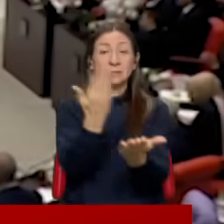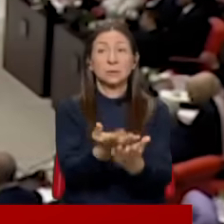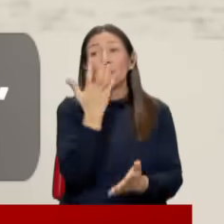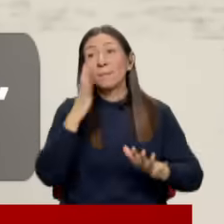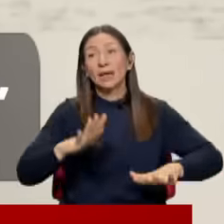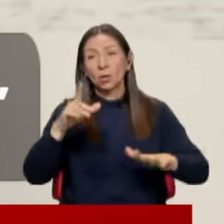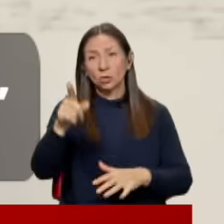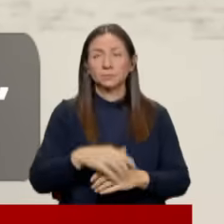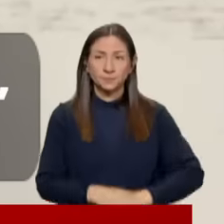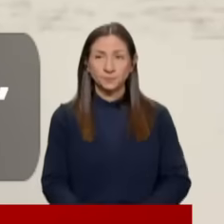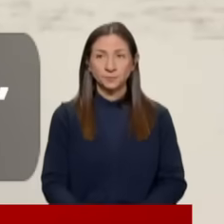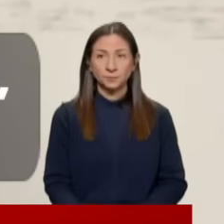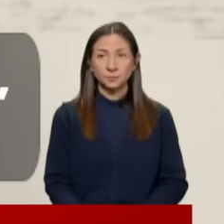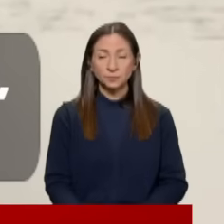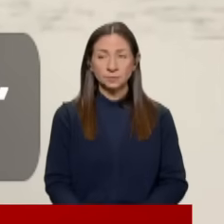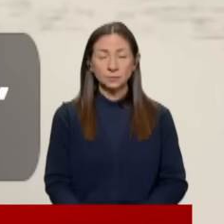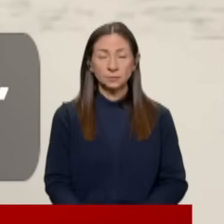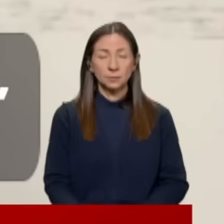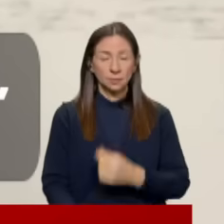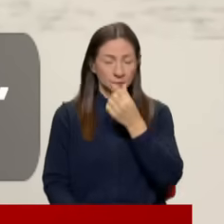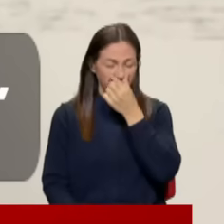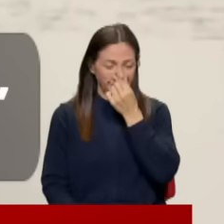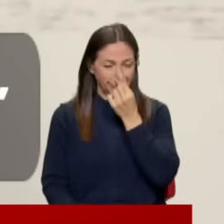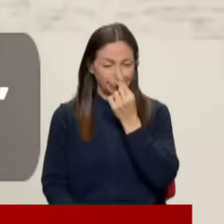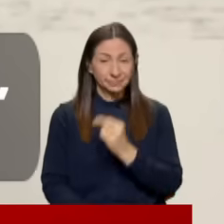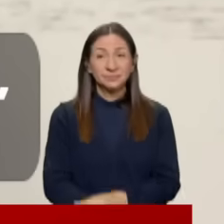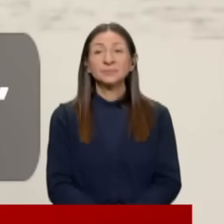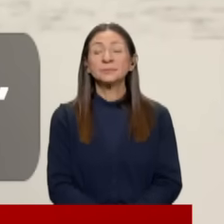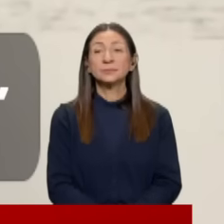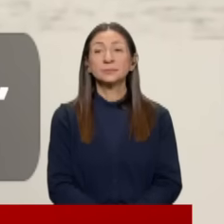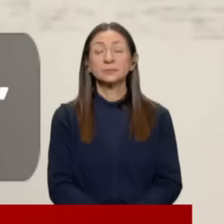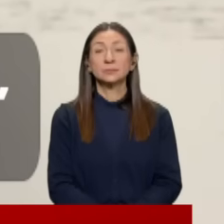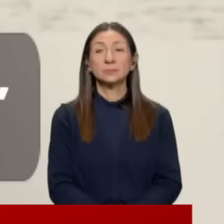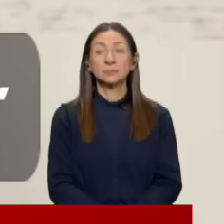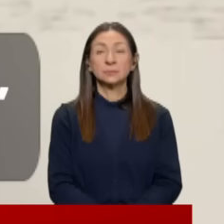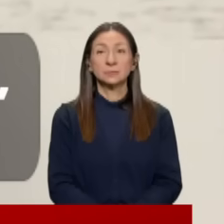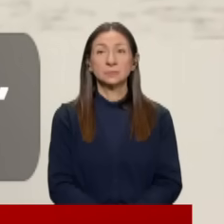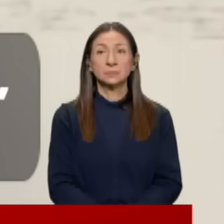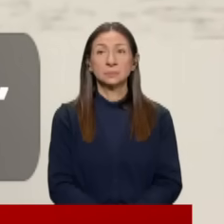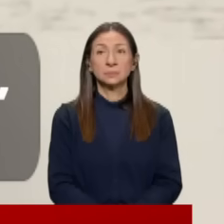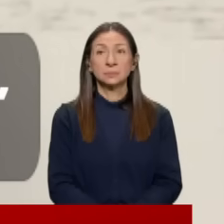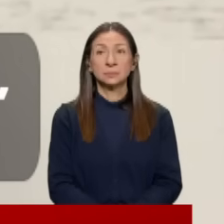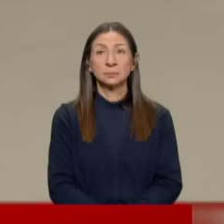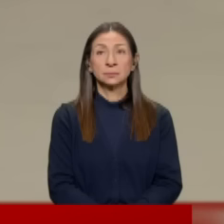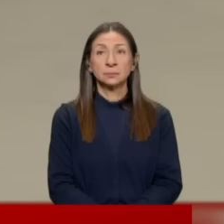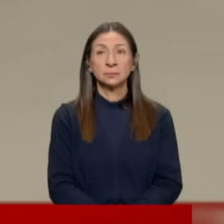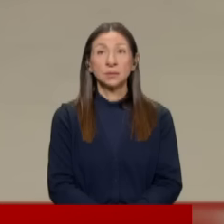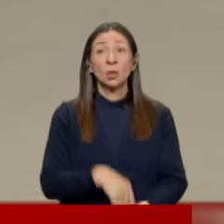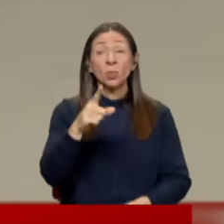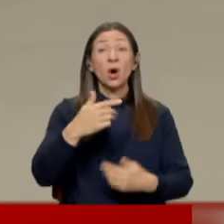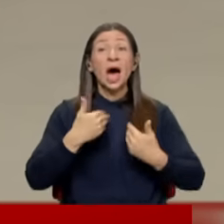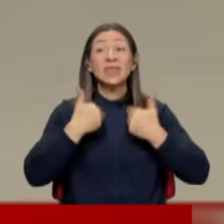meclise gelmesini bekliyor. Tüm kamu çalışanlarına kira yardımı, ulaşım yardımı, kreş yardımı mutlaka yapılmalı. Bu